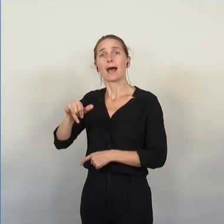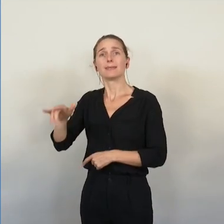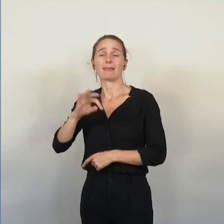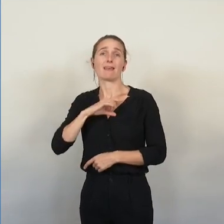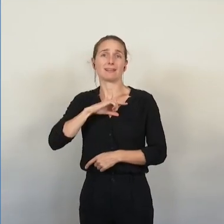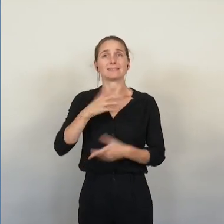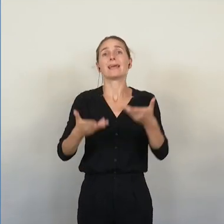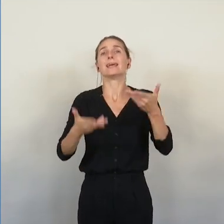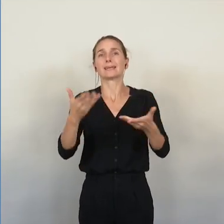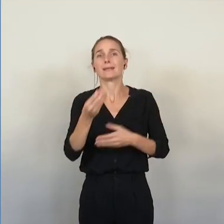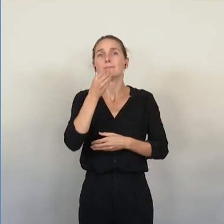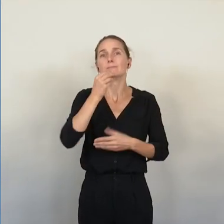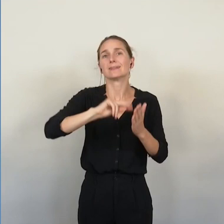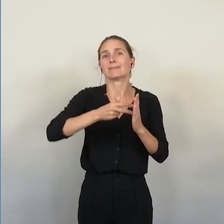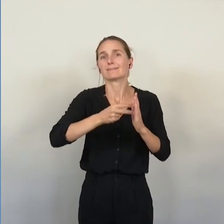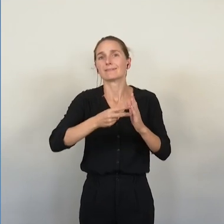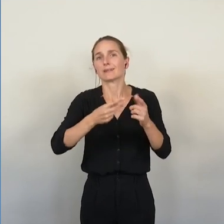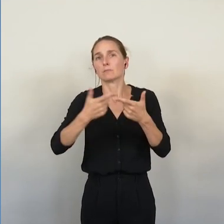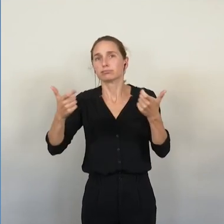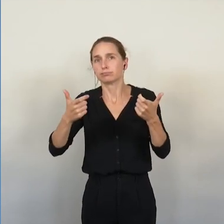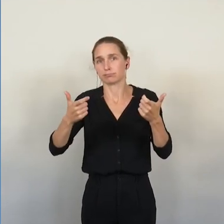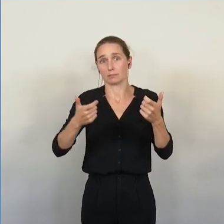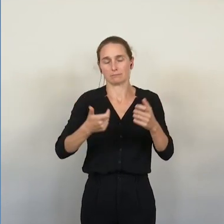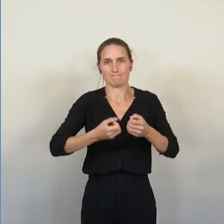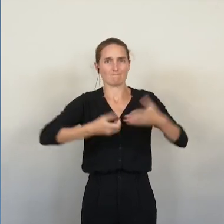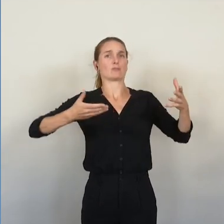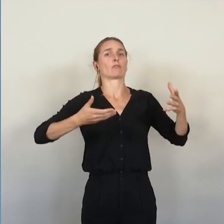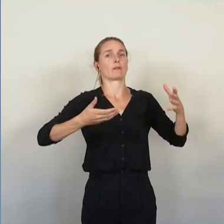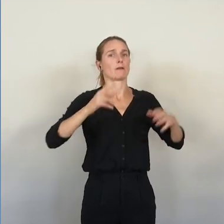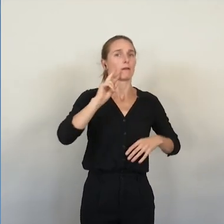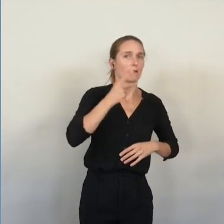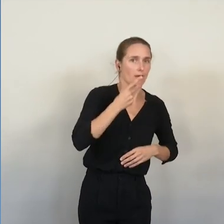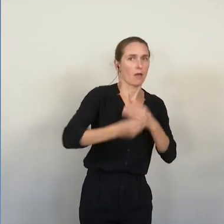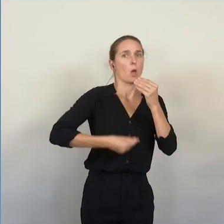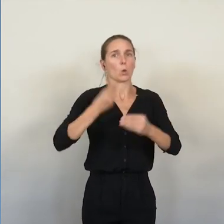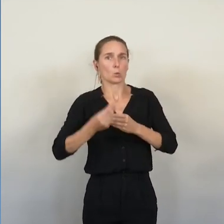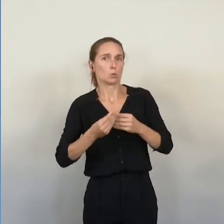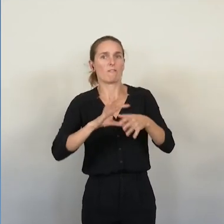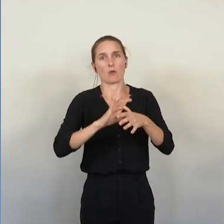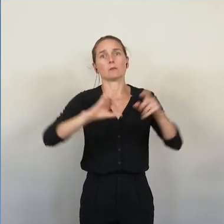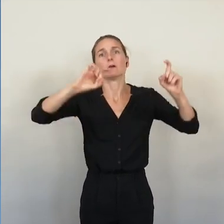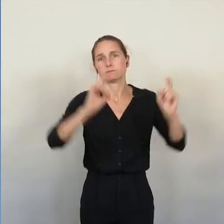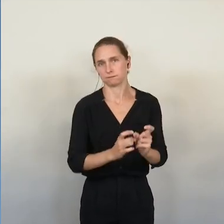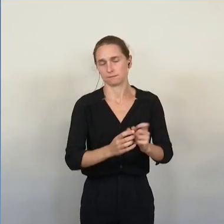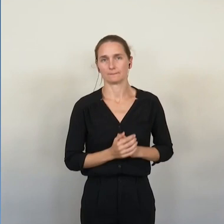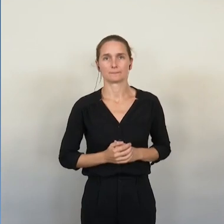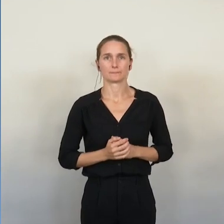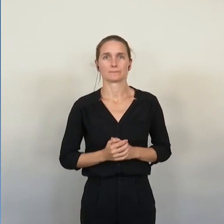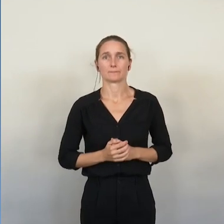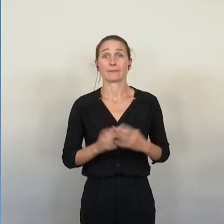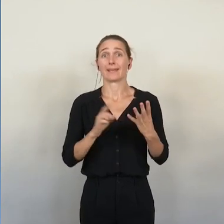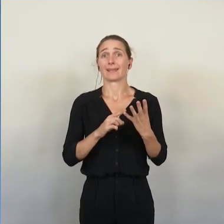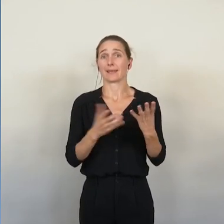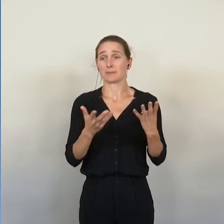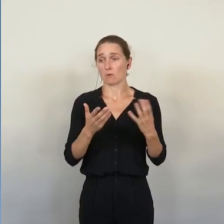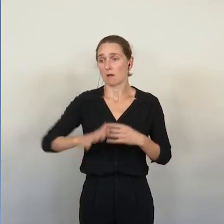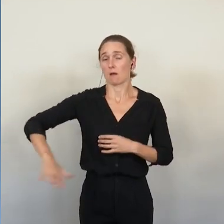végétarien 10 % carbé axe numéro 4 augmenter le bien-être au travail en promouvant l'alimentation durable auprès